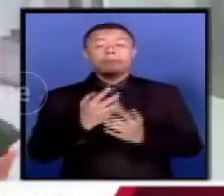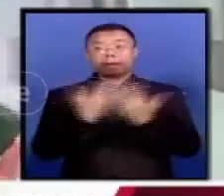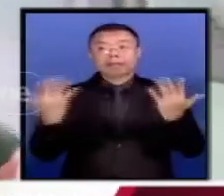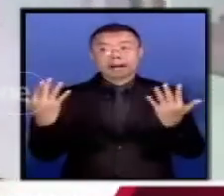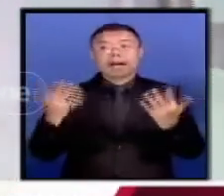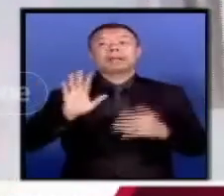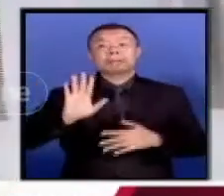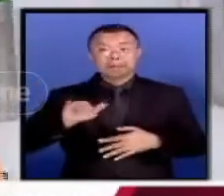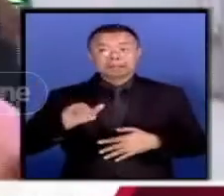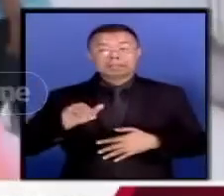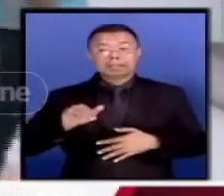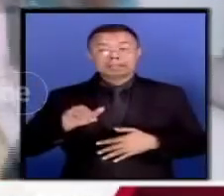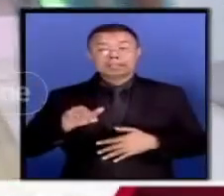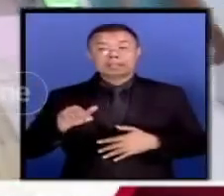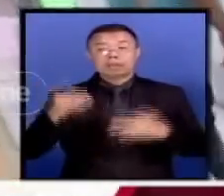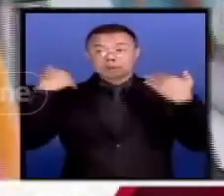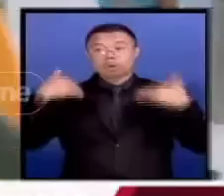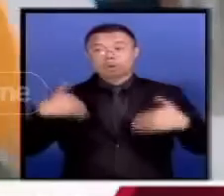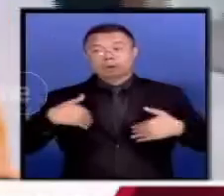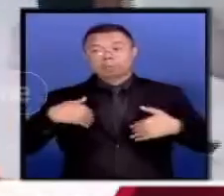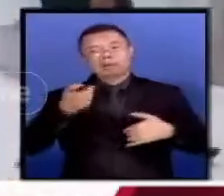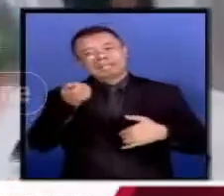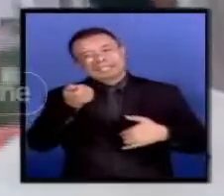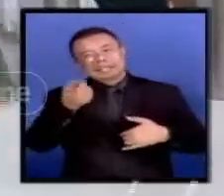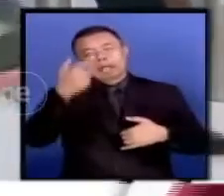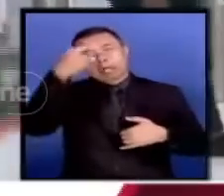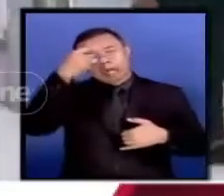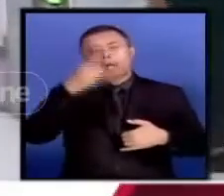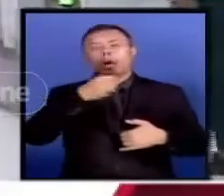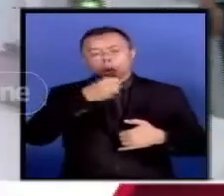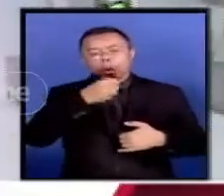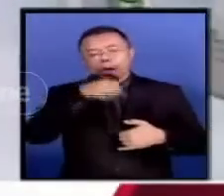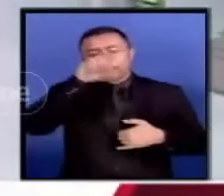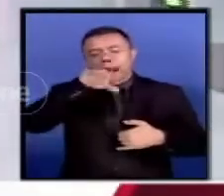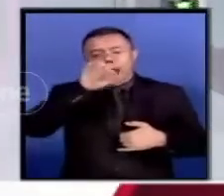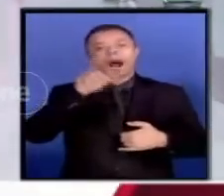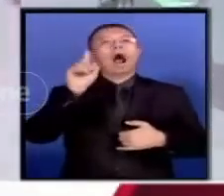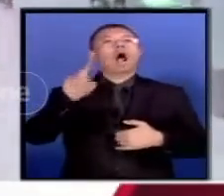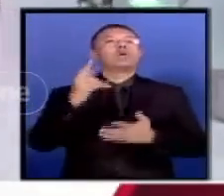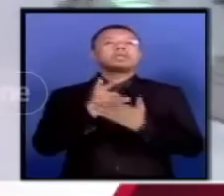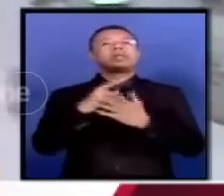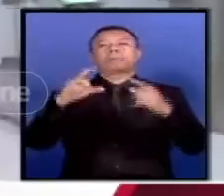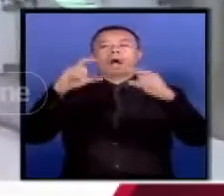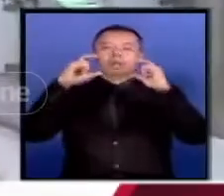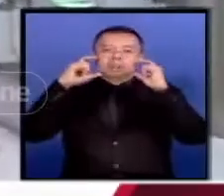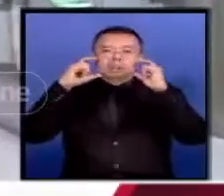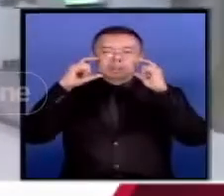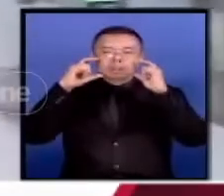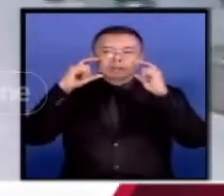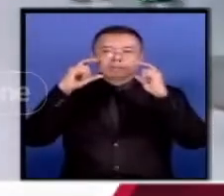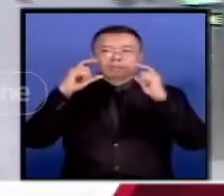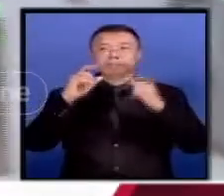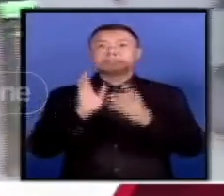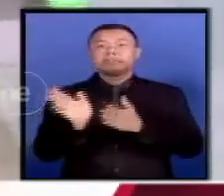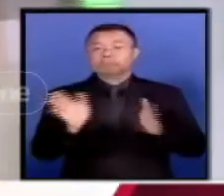masyarakat yang masih dalam keadaan sedikit sakit atau batuk atau pilek, itu masih tetap diwajibkan untuk menggunakan masker, Rendra.